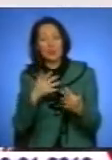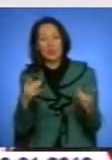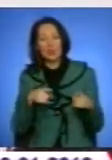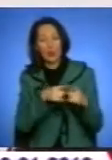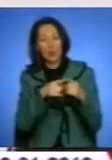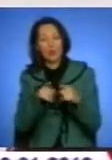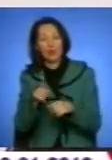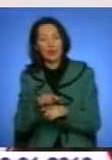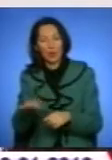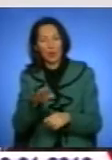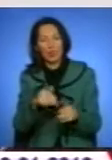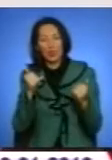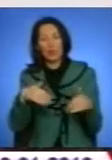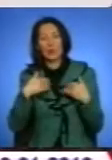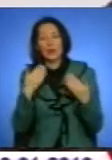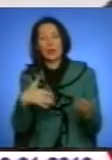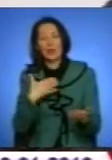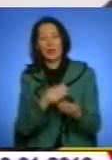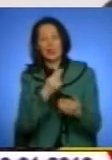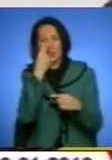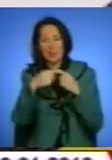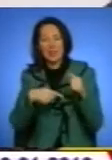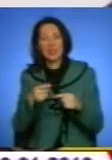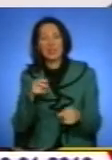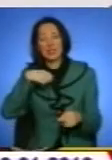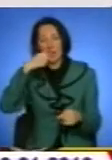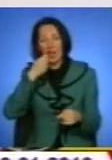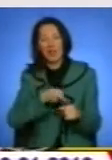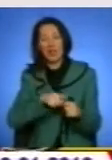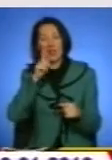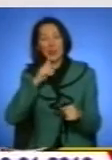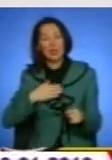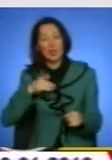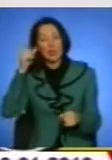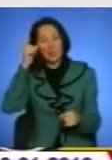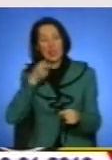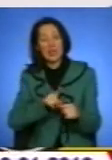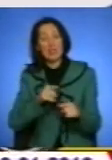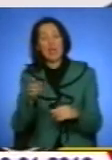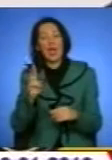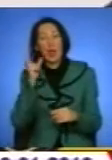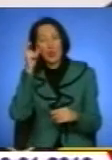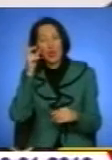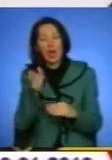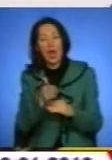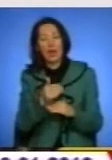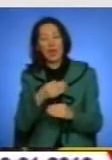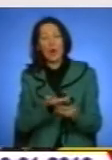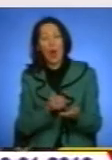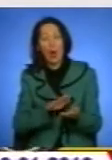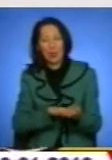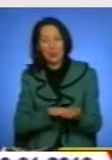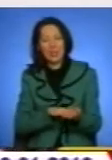свої традиційні страви, які смакують нас на Чортківщині. Звичайно, це є кутя, це є риба, це є голубці, це